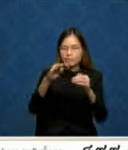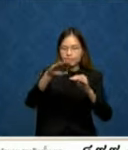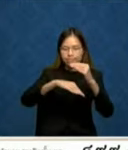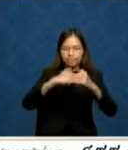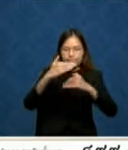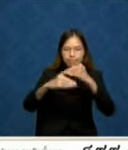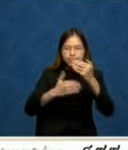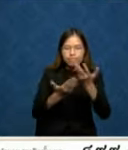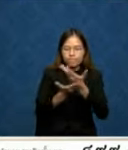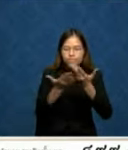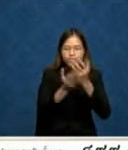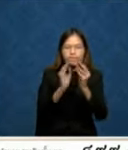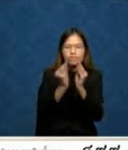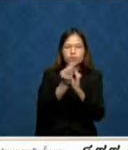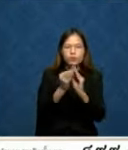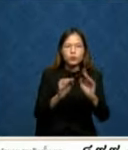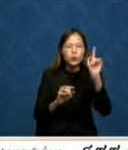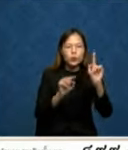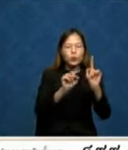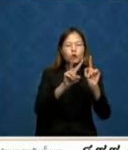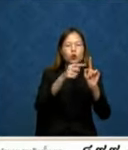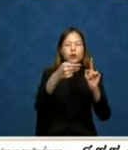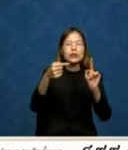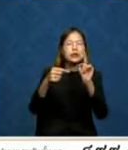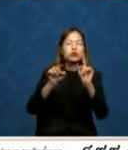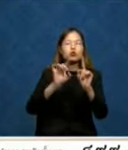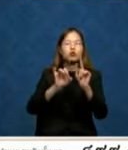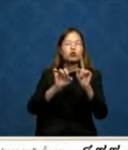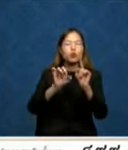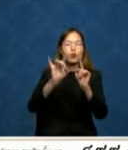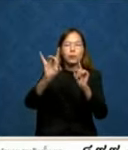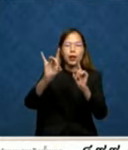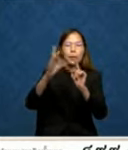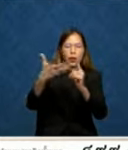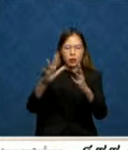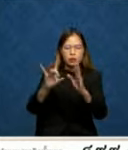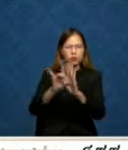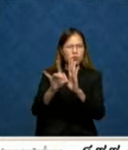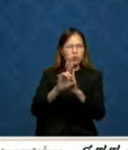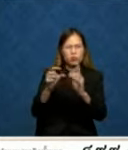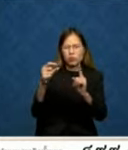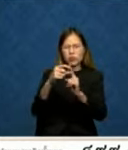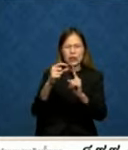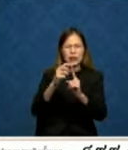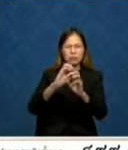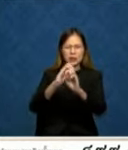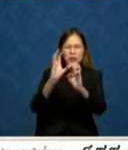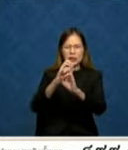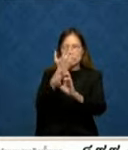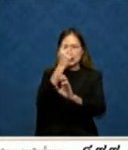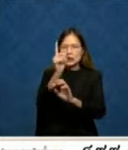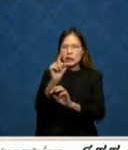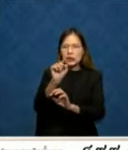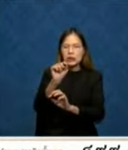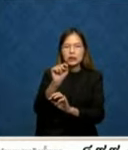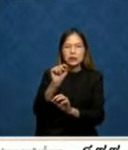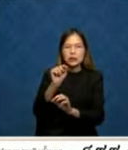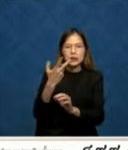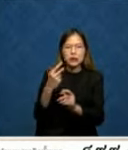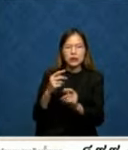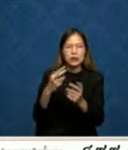จารณาในเรื่องของตัวเลขเนี่ย 1.2 ถึง 1.8 เนี่ยนะครับมันยังมีคำห้อยท้ายซึ่งเราควรจะต้องพูดให้ชัดเจนนะครับว่